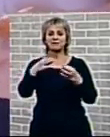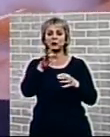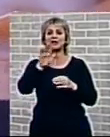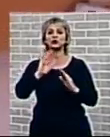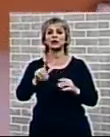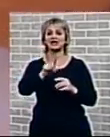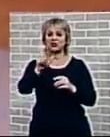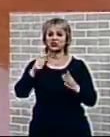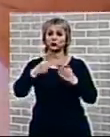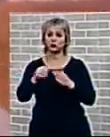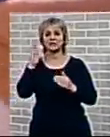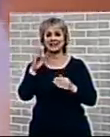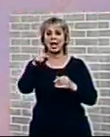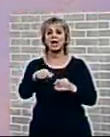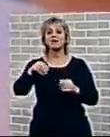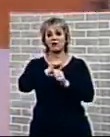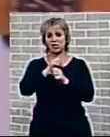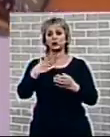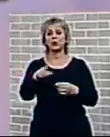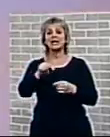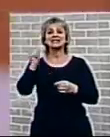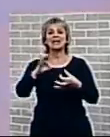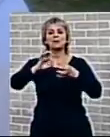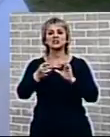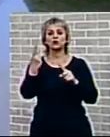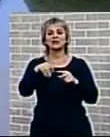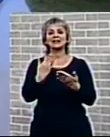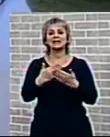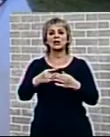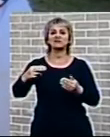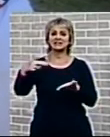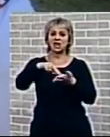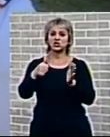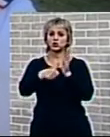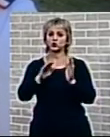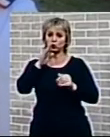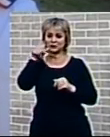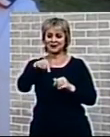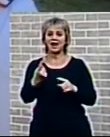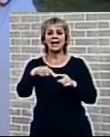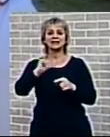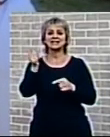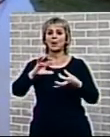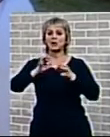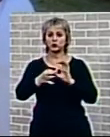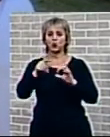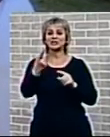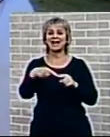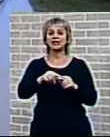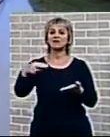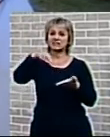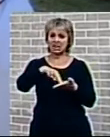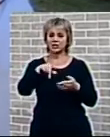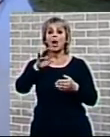время всего пару часов до отбоя и выходной. Самое сложное – это, наверное, подъем в 6 утра. Это самое сложное – это